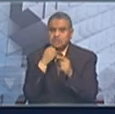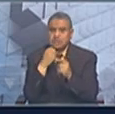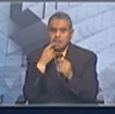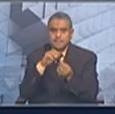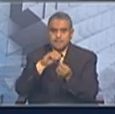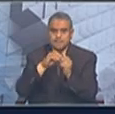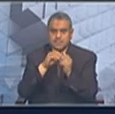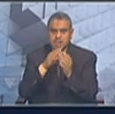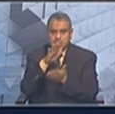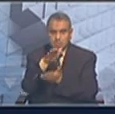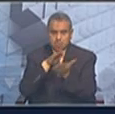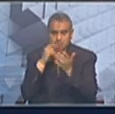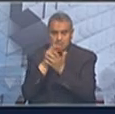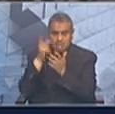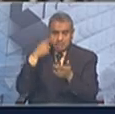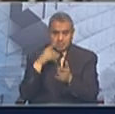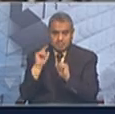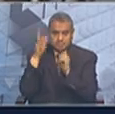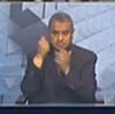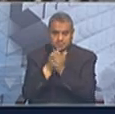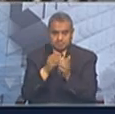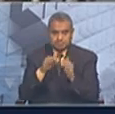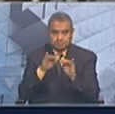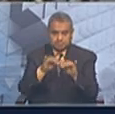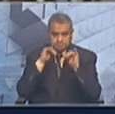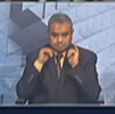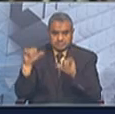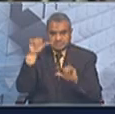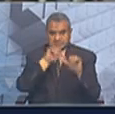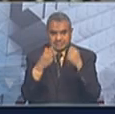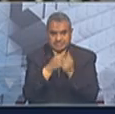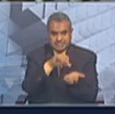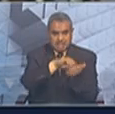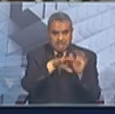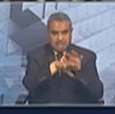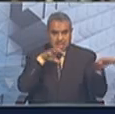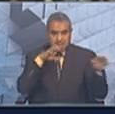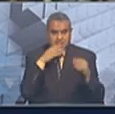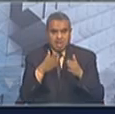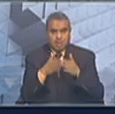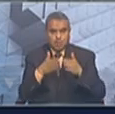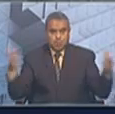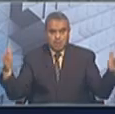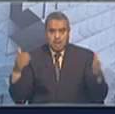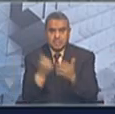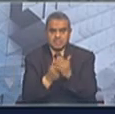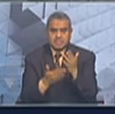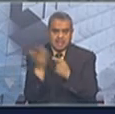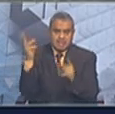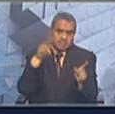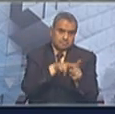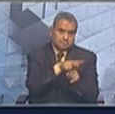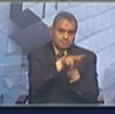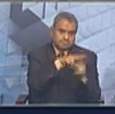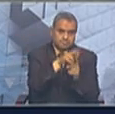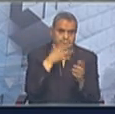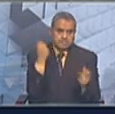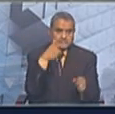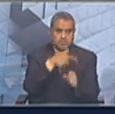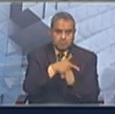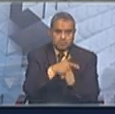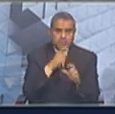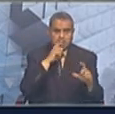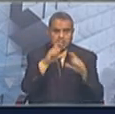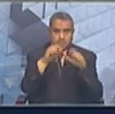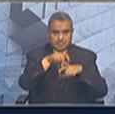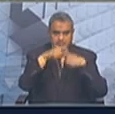منذ انسحبت الولايات المتحدة من اتفاق نووي مع إيران وأعادت فرض عقوبات على قطاعي النفط